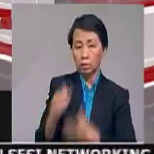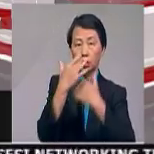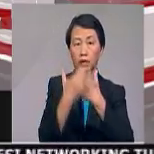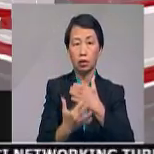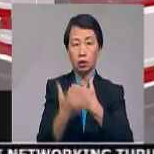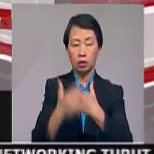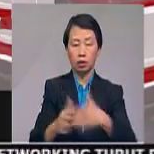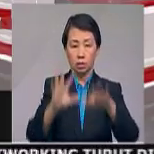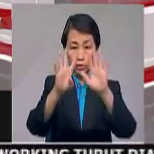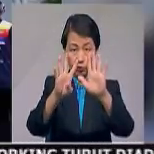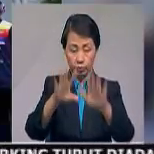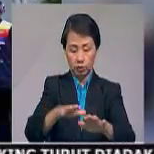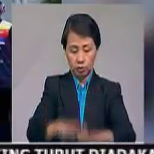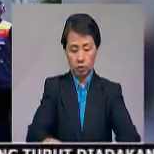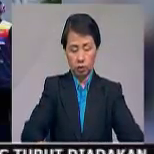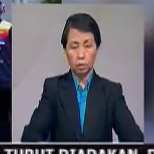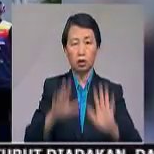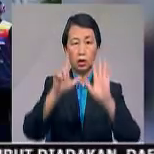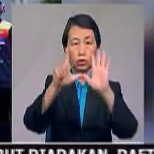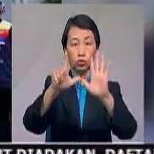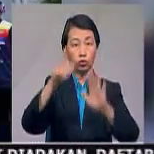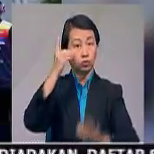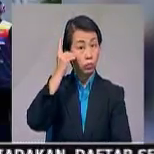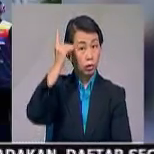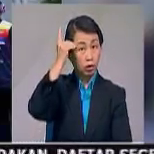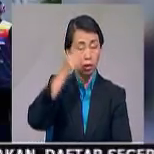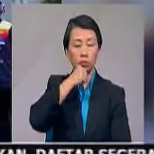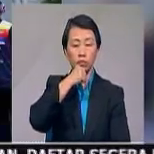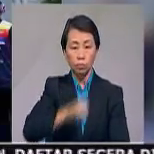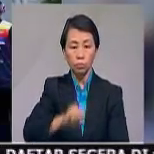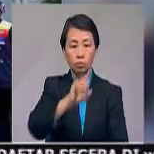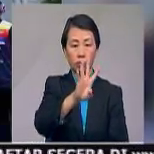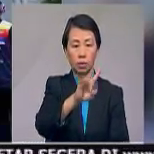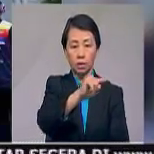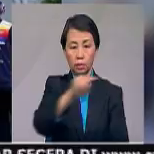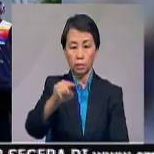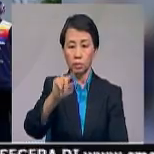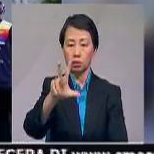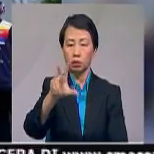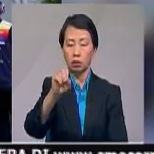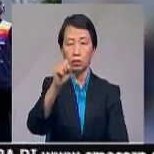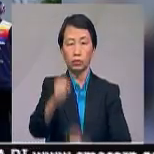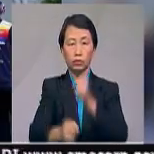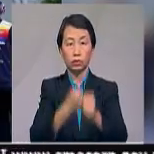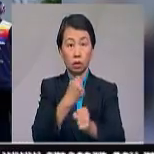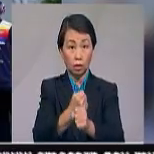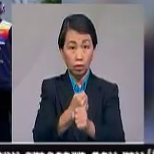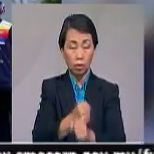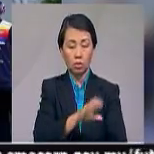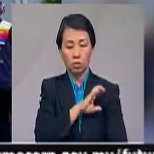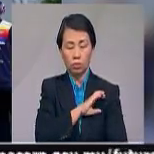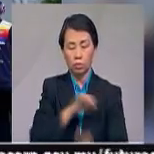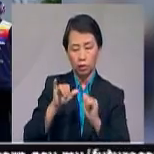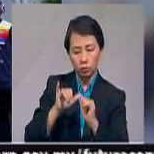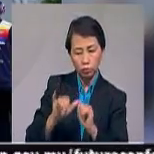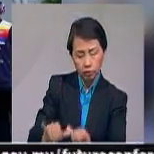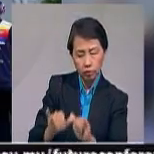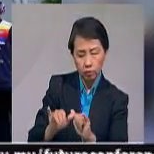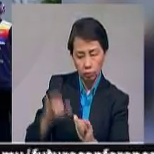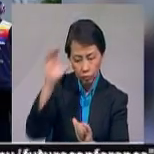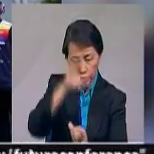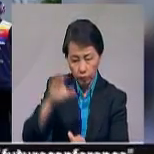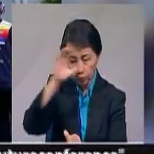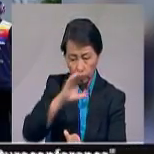adalah 9 kanak-kanak dan 7 dewasa berumur antara 4 hingga 30-an. Polis masih